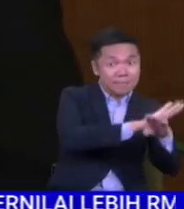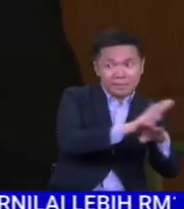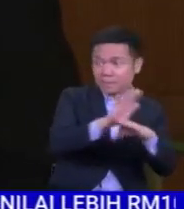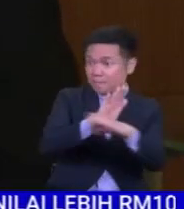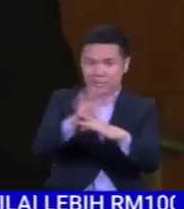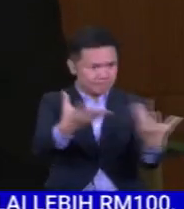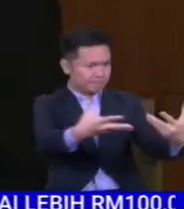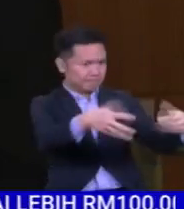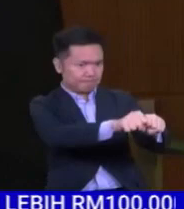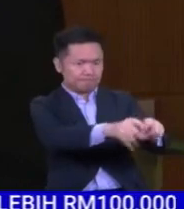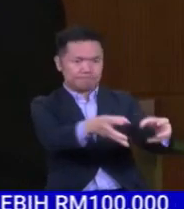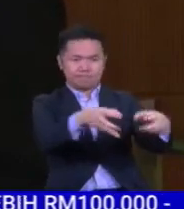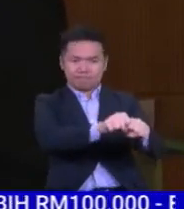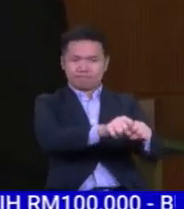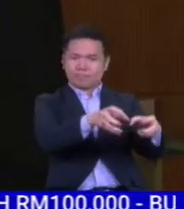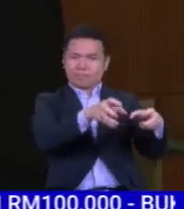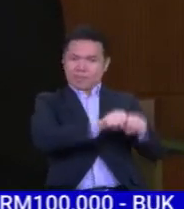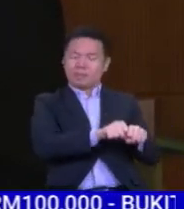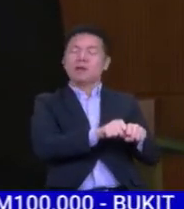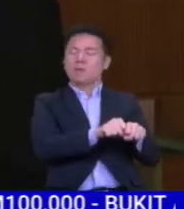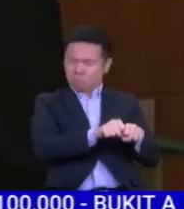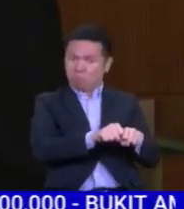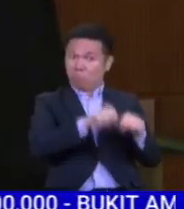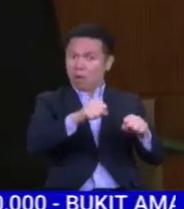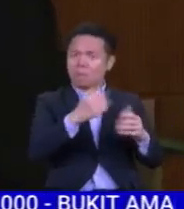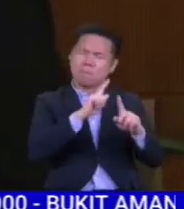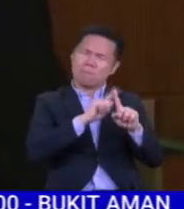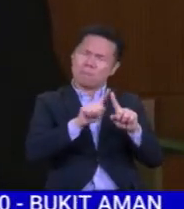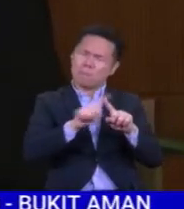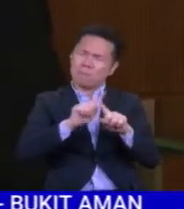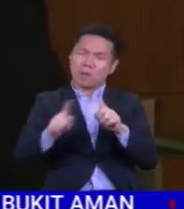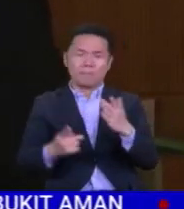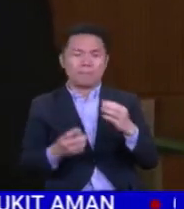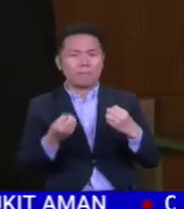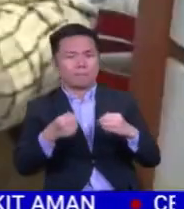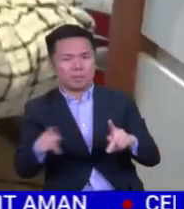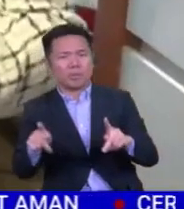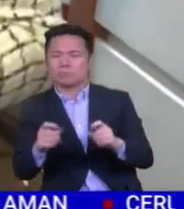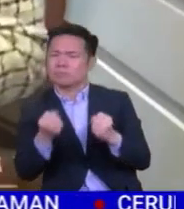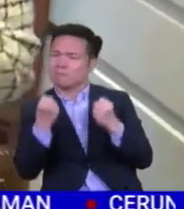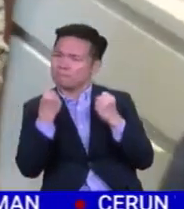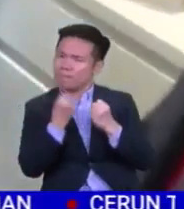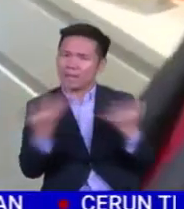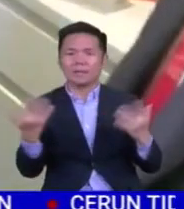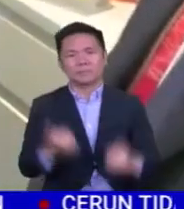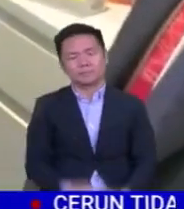further for, kita punya business opportunity lah dekat sini. Memang sangat banyak.